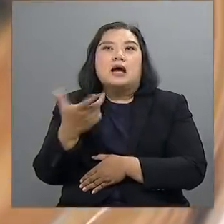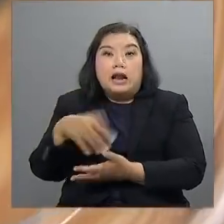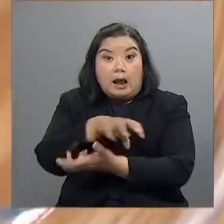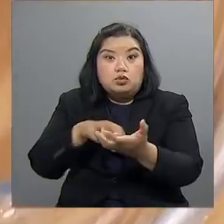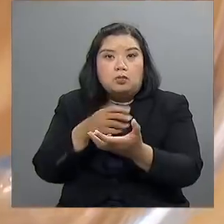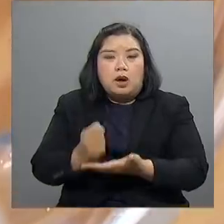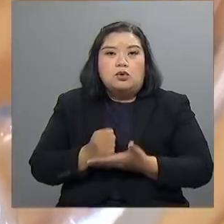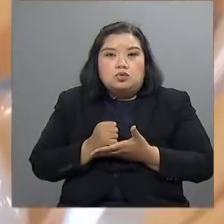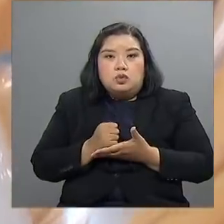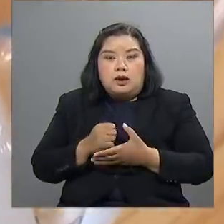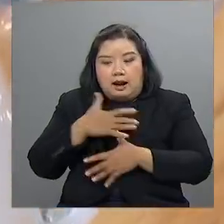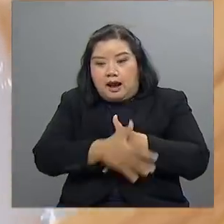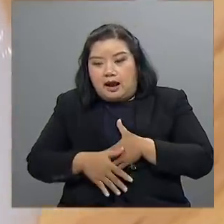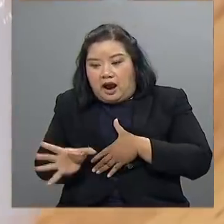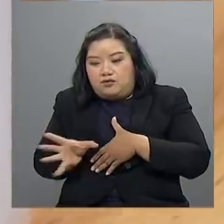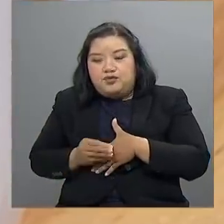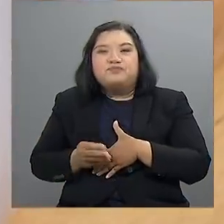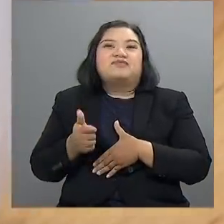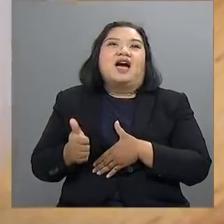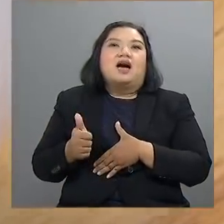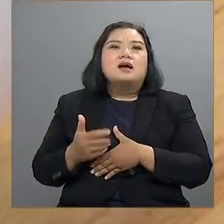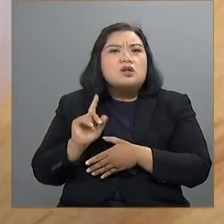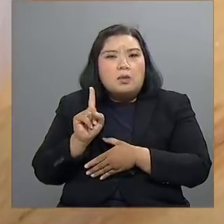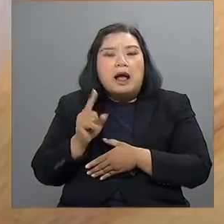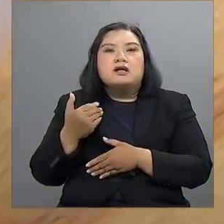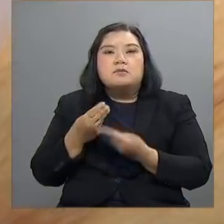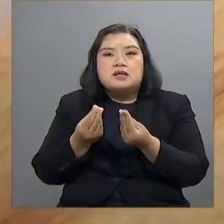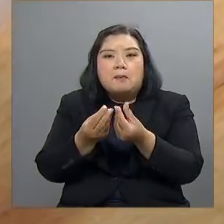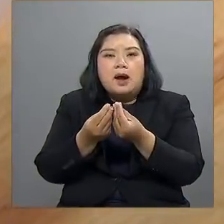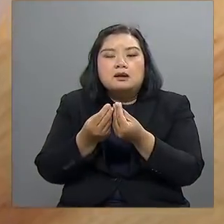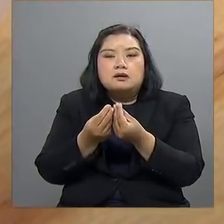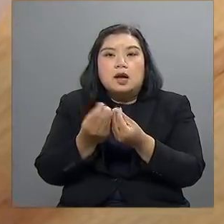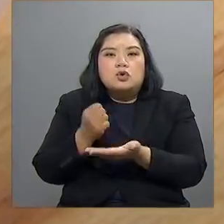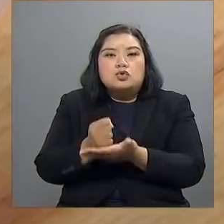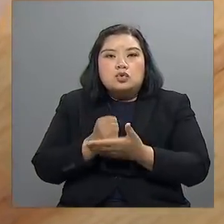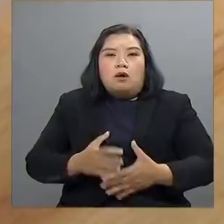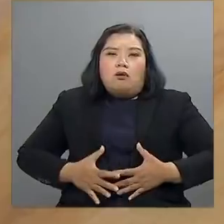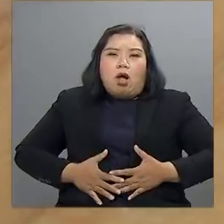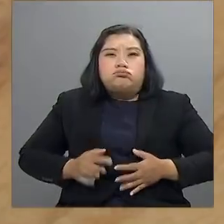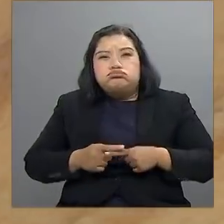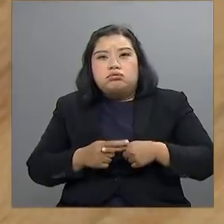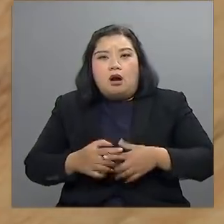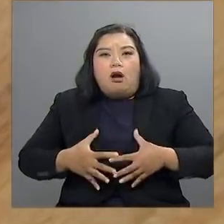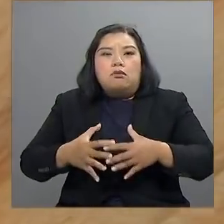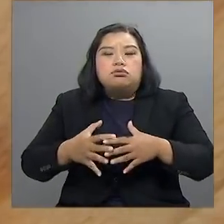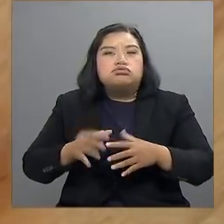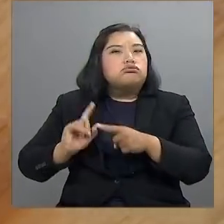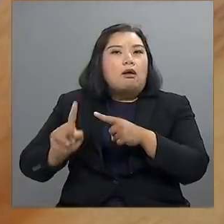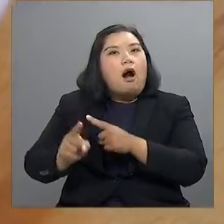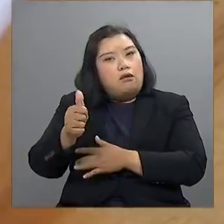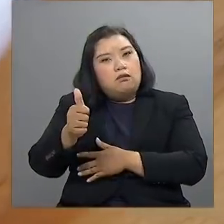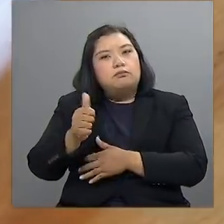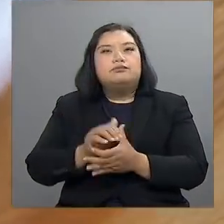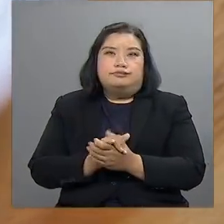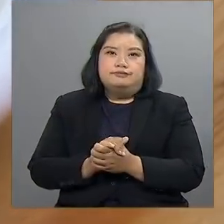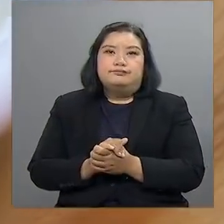ขึ้นเพราะว่าสมุนไพรต่างๆจะมีน้ำมันหอมระเหยแก้ท้องอืดท้องเฟ้อค่ะเรามาดูวิธีทำกันเลยนะคะเม